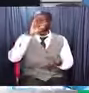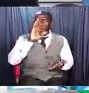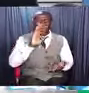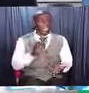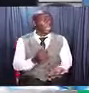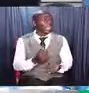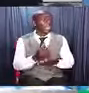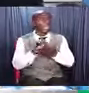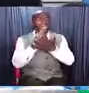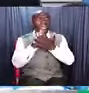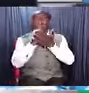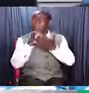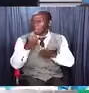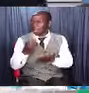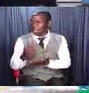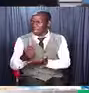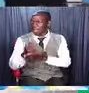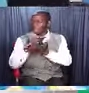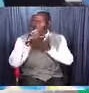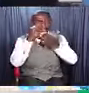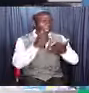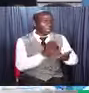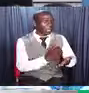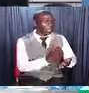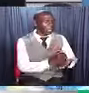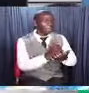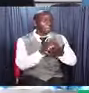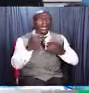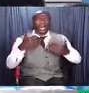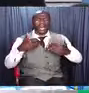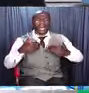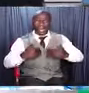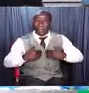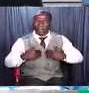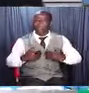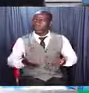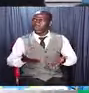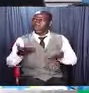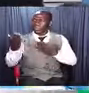uliyewezesha Rahabu, wezesha kila mmoja Bwana.